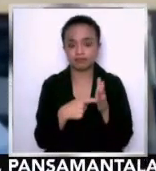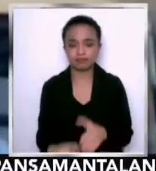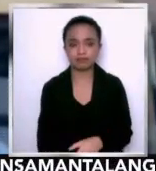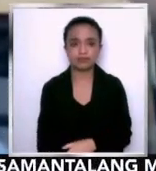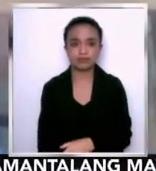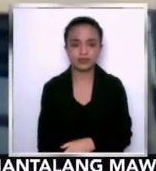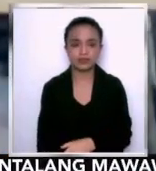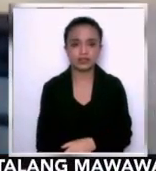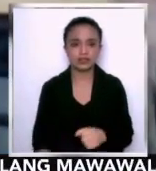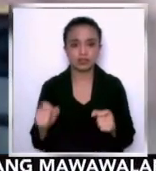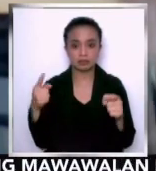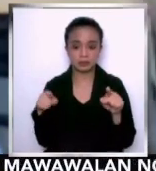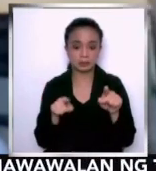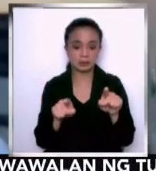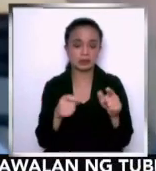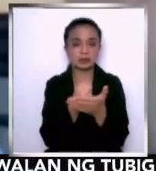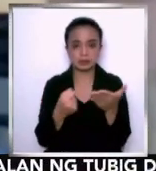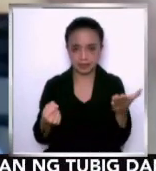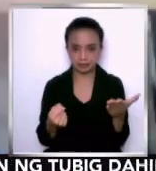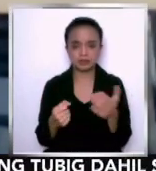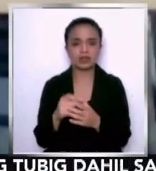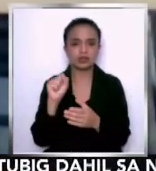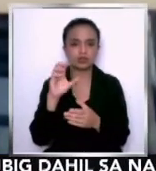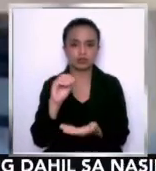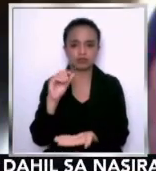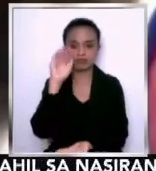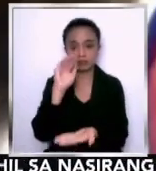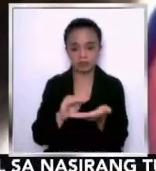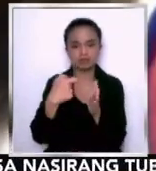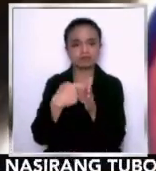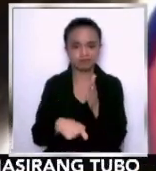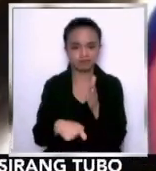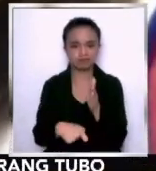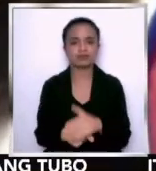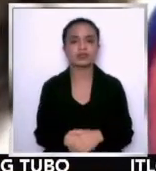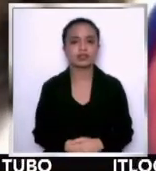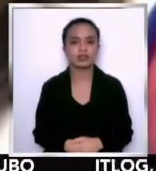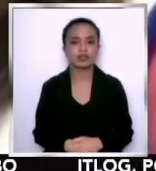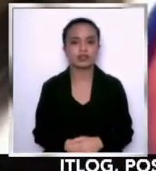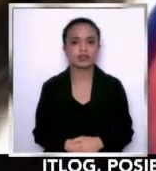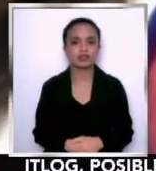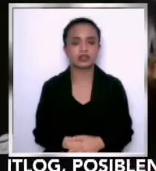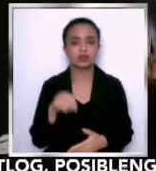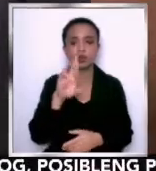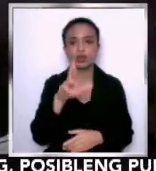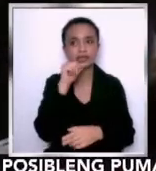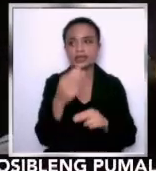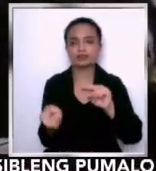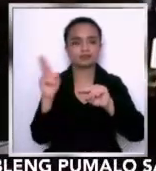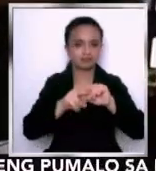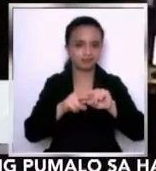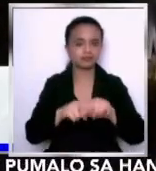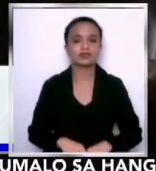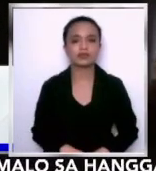nakakahabol na yung supply. So, bababa na yung presyo. Meaning, at least, hindi natataas yung presyo. Pero